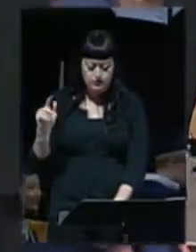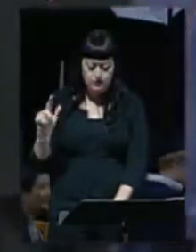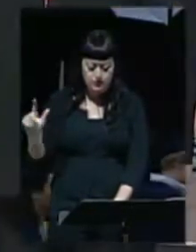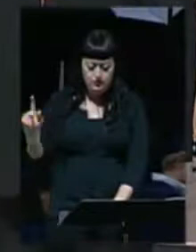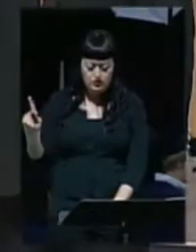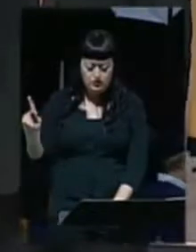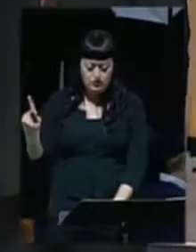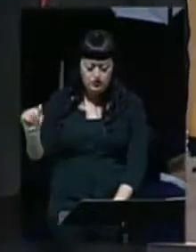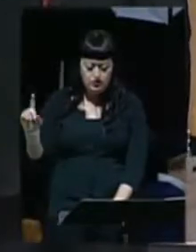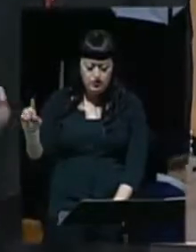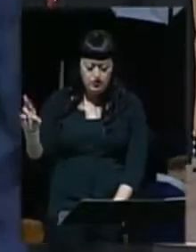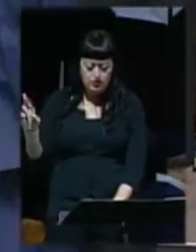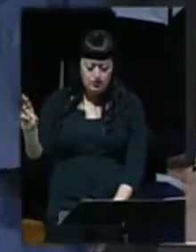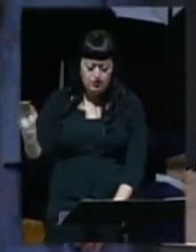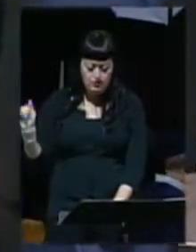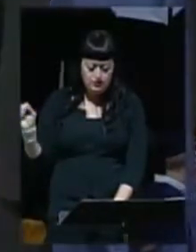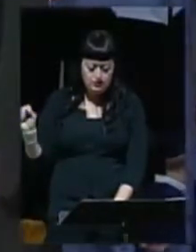Jill Cattermas.